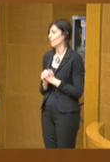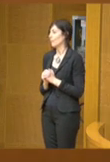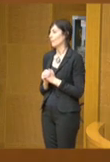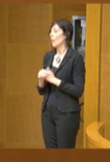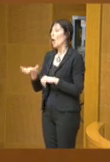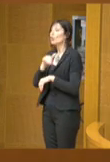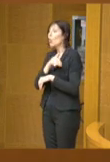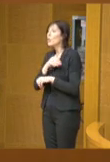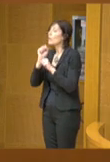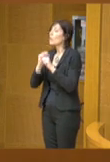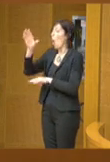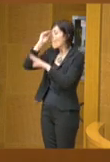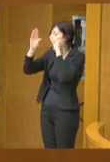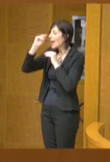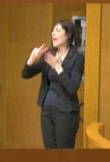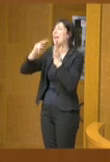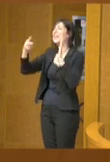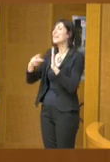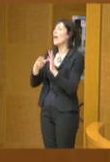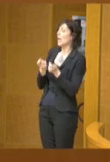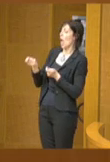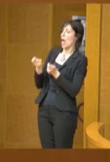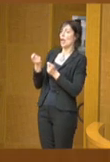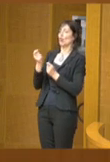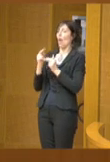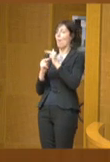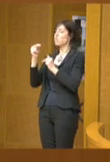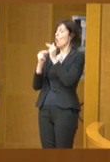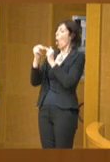studenti impareranno anche le tecniche di regia, di ripresa, di montaggio